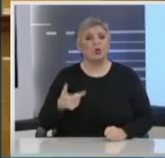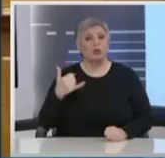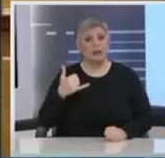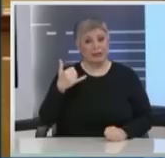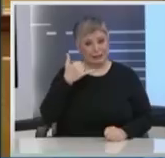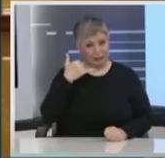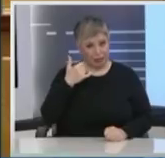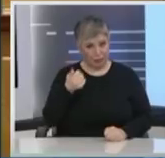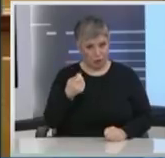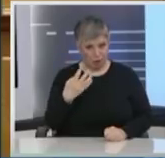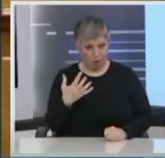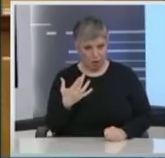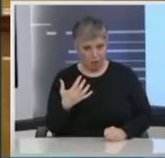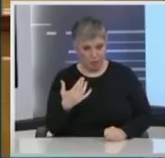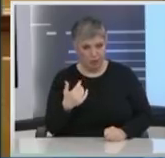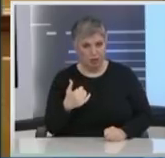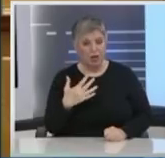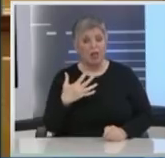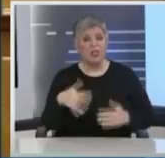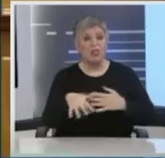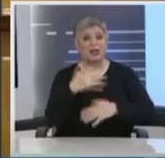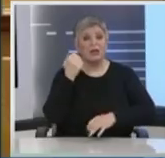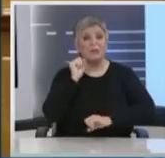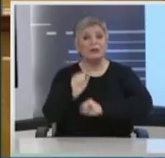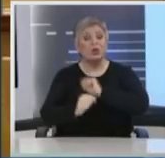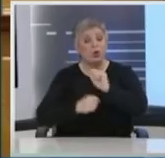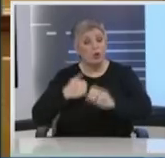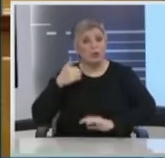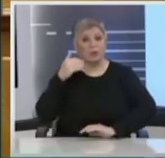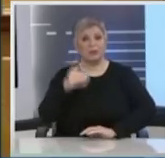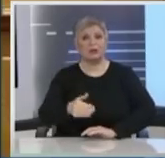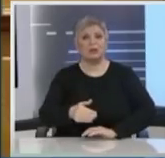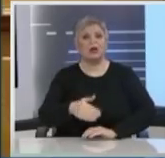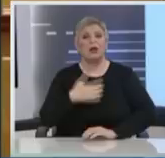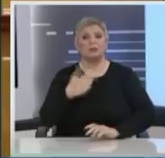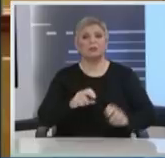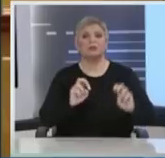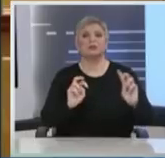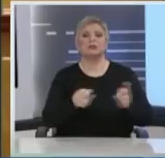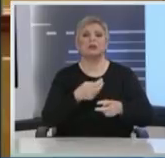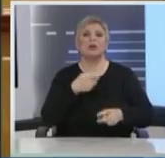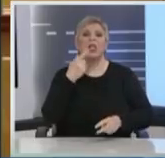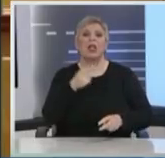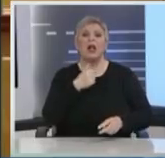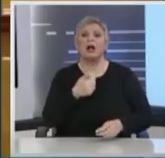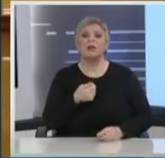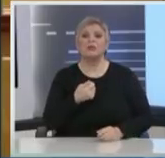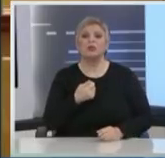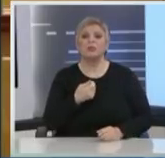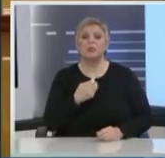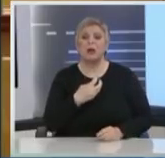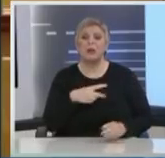τηλεφωνικοί αριθμοί. Και μετά από 15 χρόνια απεδείχθη ότι πρόκειται για λογαριασμούς. Και έχει